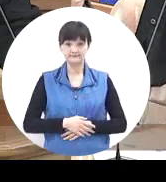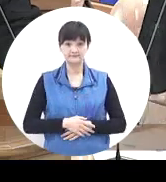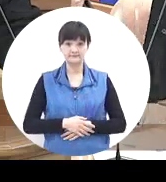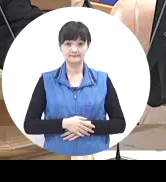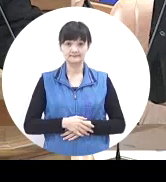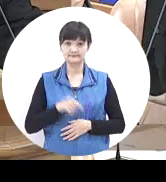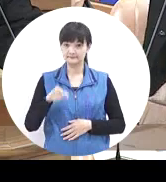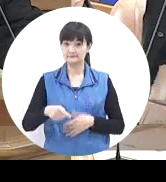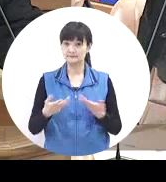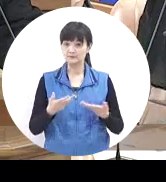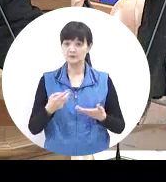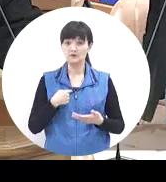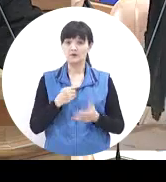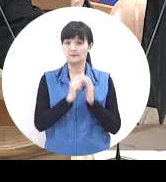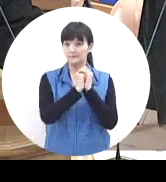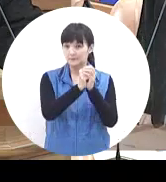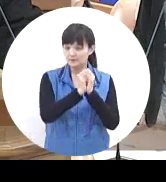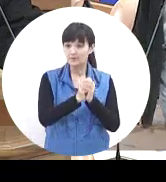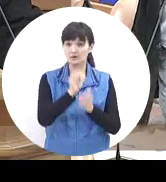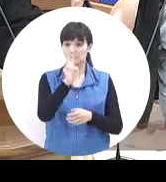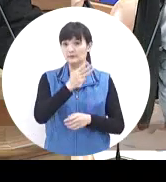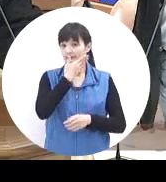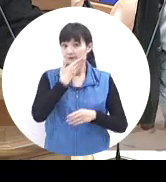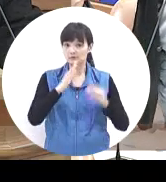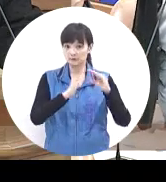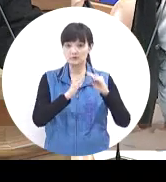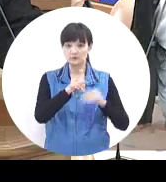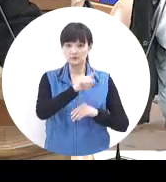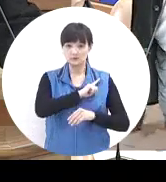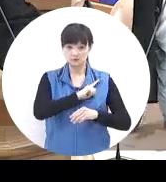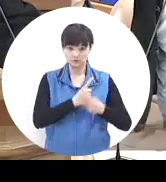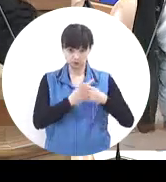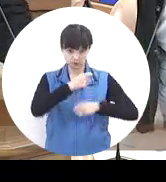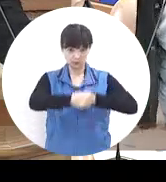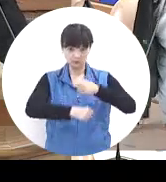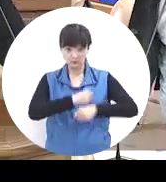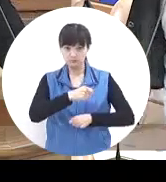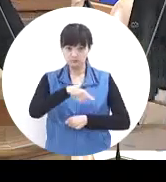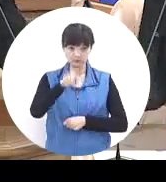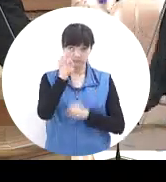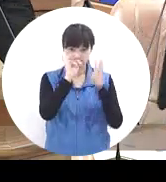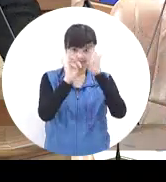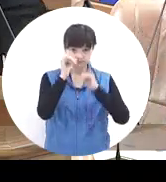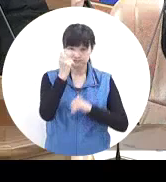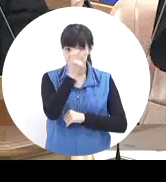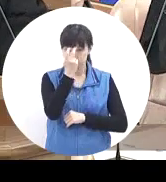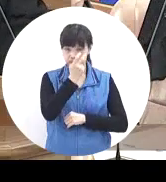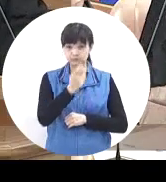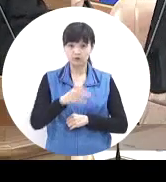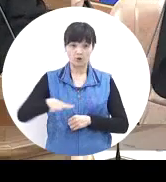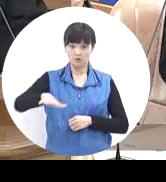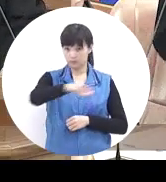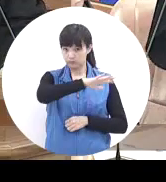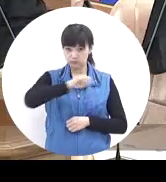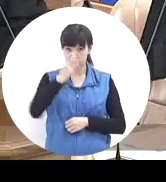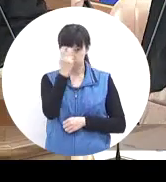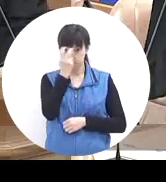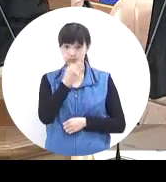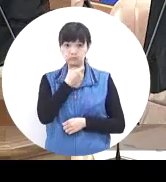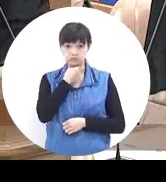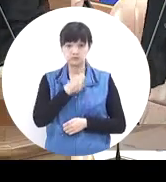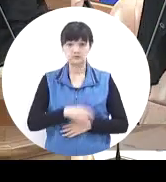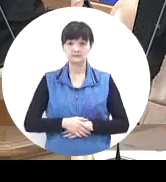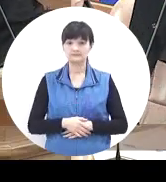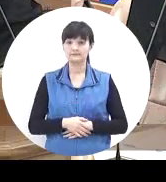分我拜托回去请水利局主动去查， 应该的，应该的， 主动全面普查，否则我们下一页我们